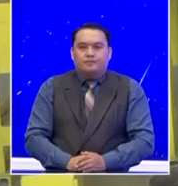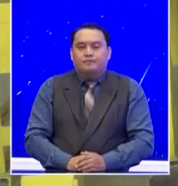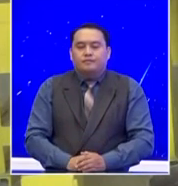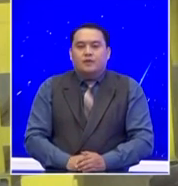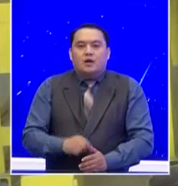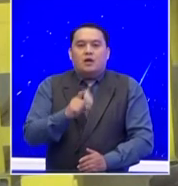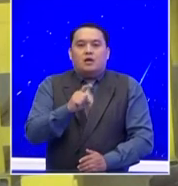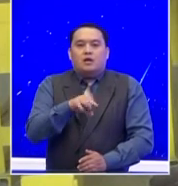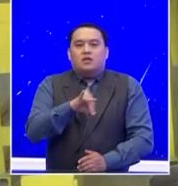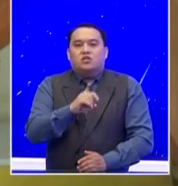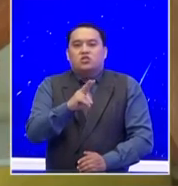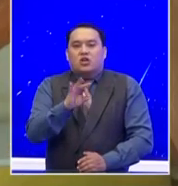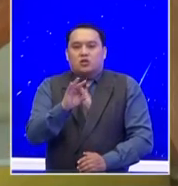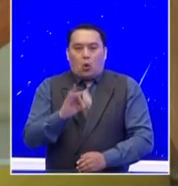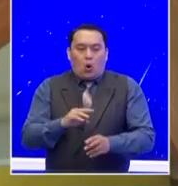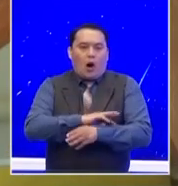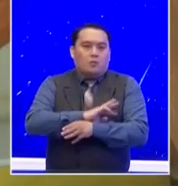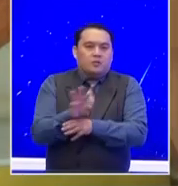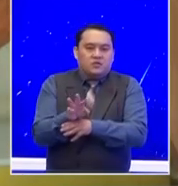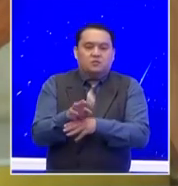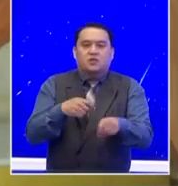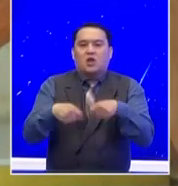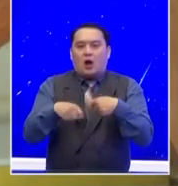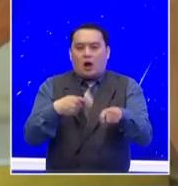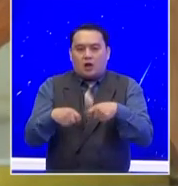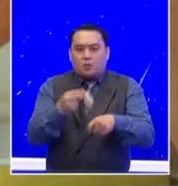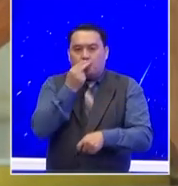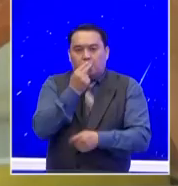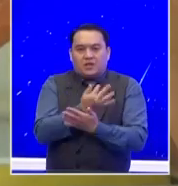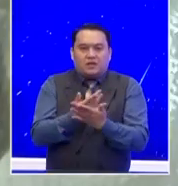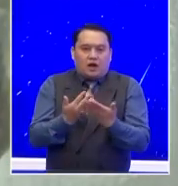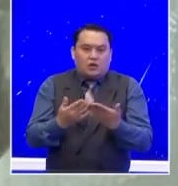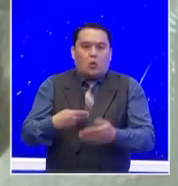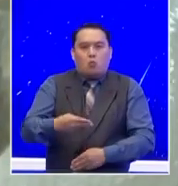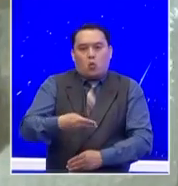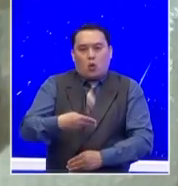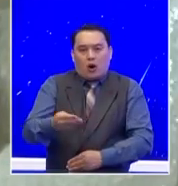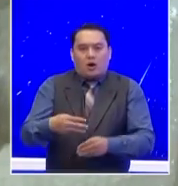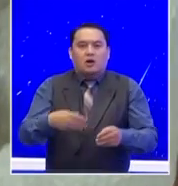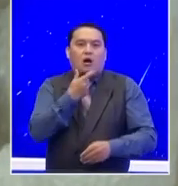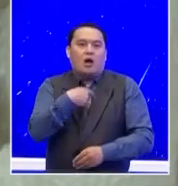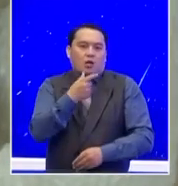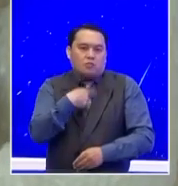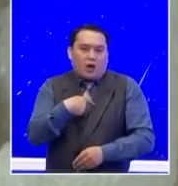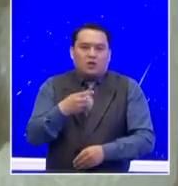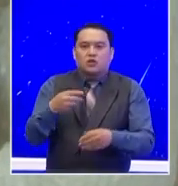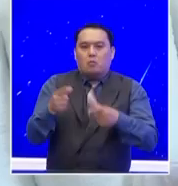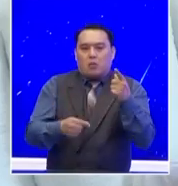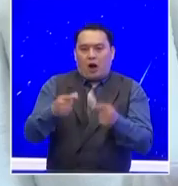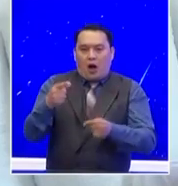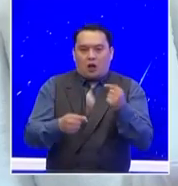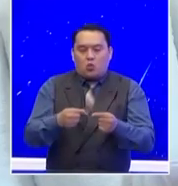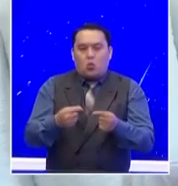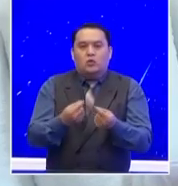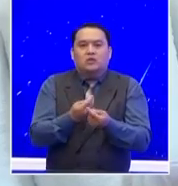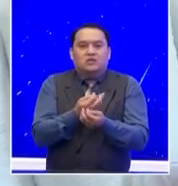товарищество «Хильниченко и компания» обеспечивает местный рынок такими продуктами питания, как мука, макароны, колбасные и молочные изделия, крупы